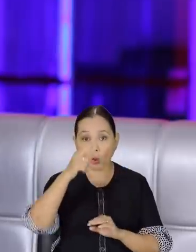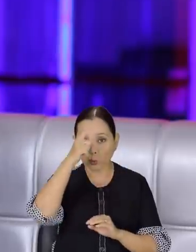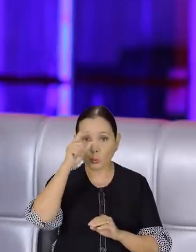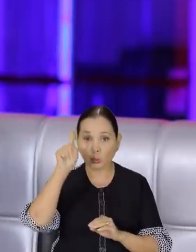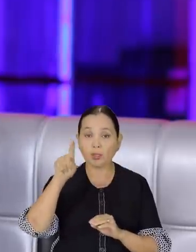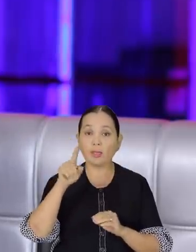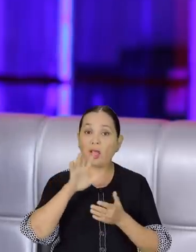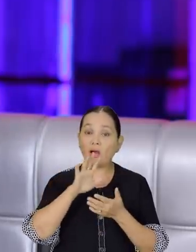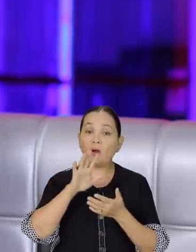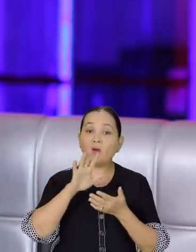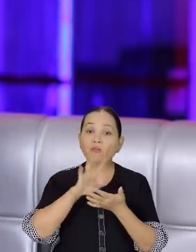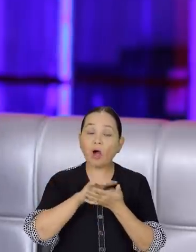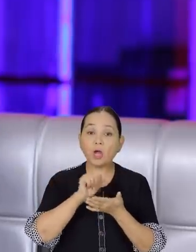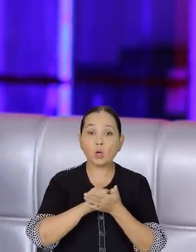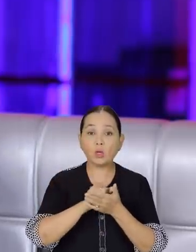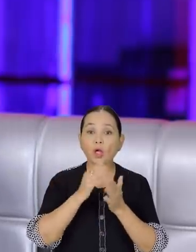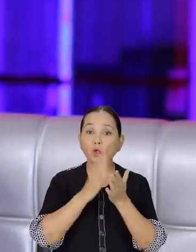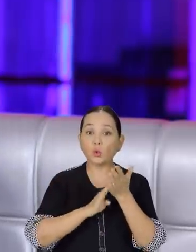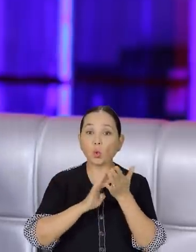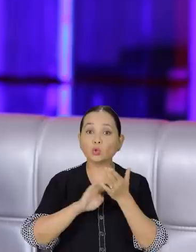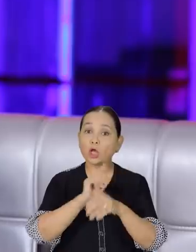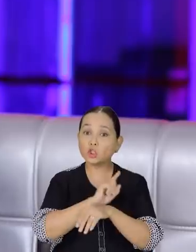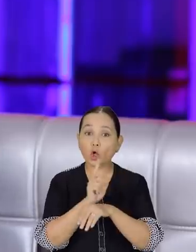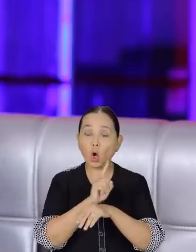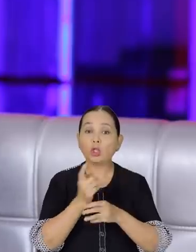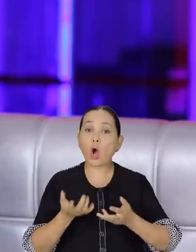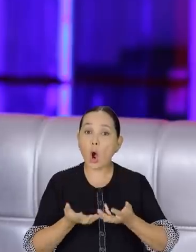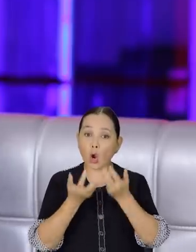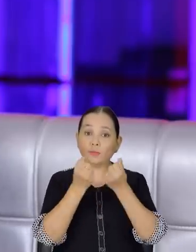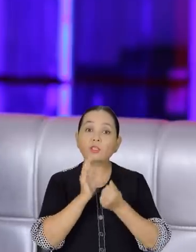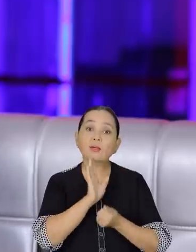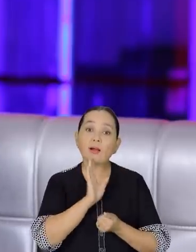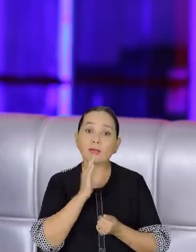Turkiyadagi vayronalar ostidan 90 soat deganda olib chiqqan tirik jon.